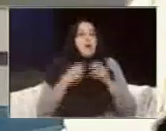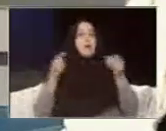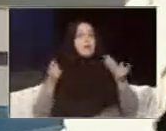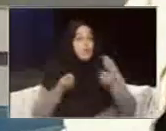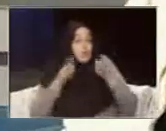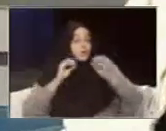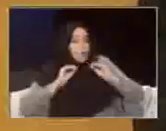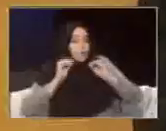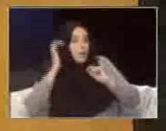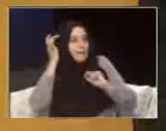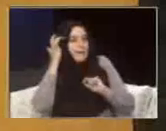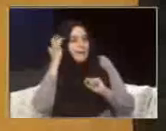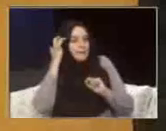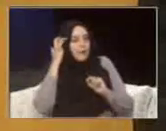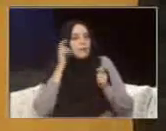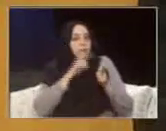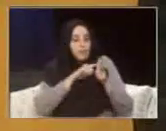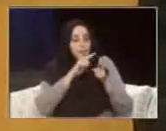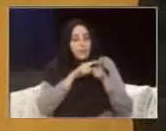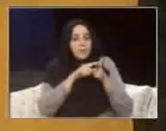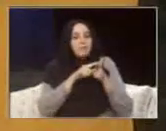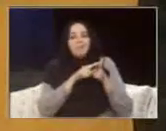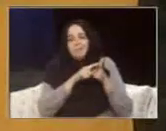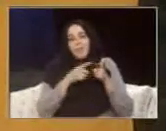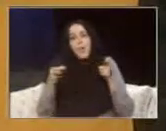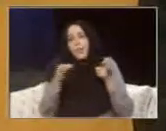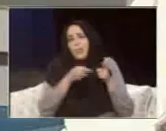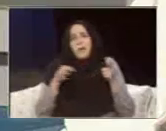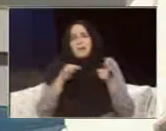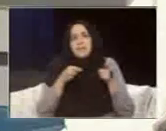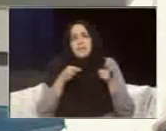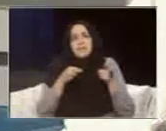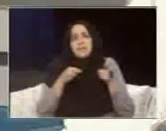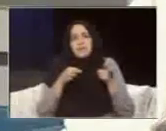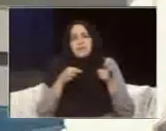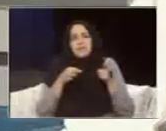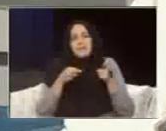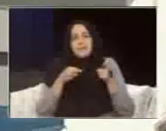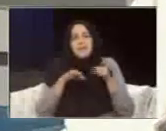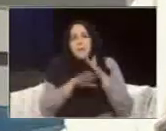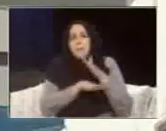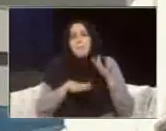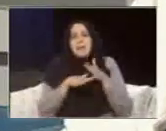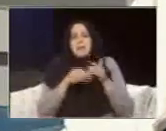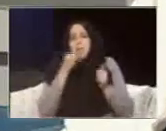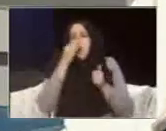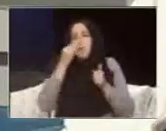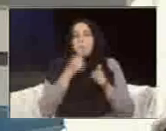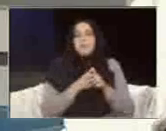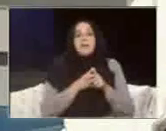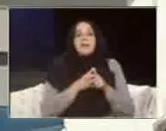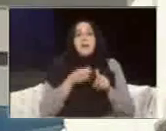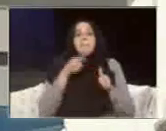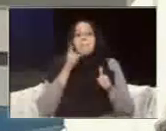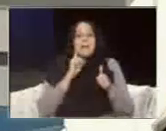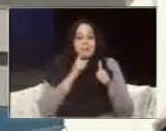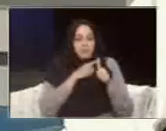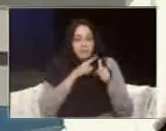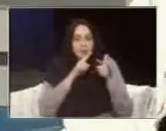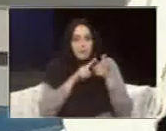وبالتربية الخلقية، لا شك أن أساسه سليم، ولكن لا يتحقق